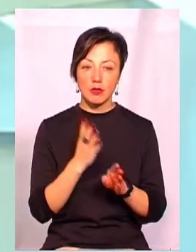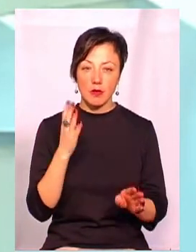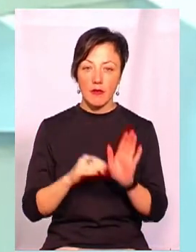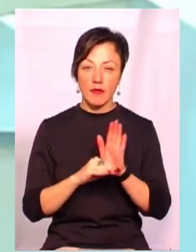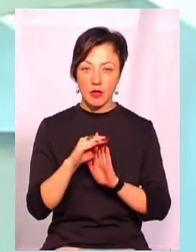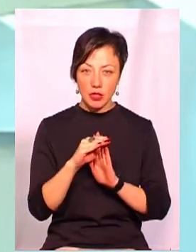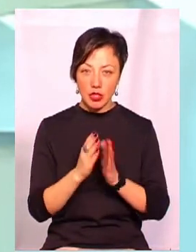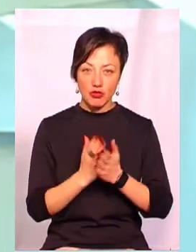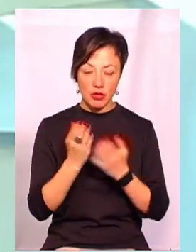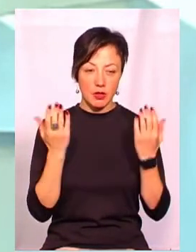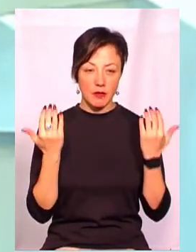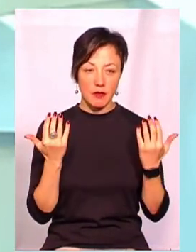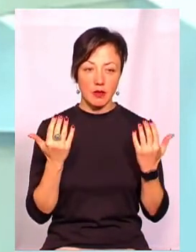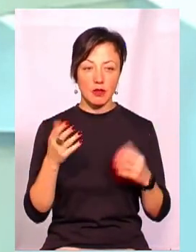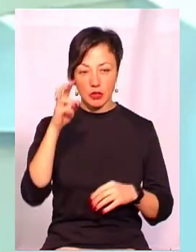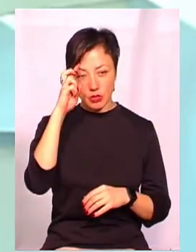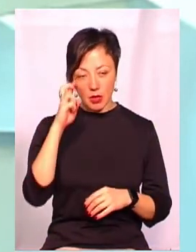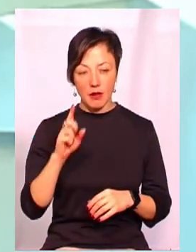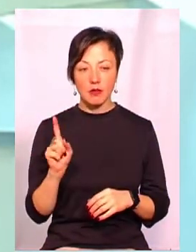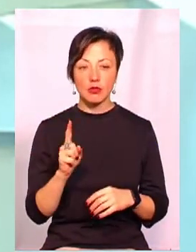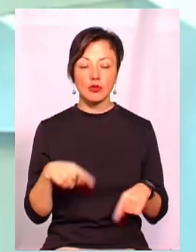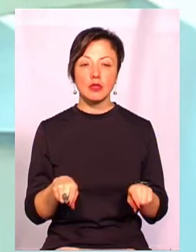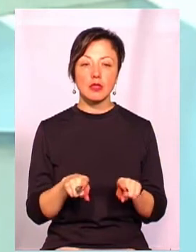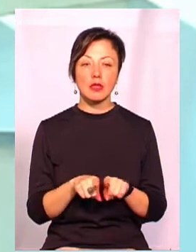у вищих чинів держави,